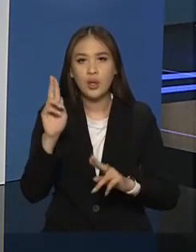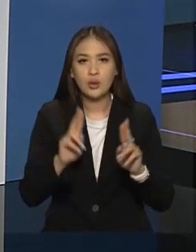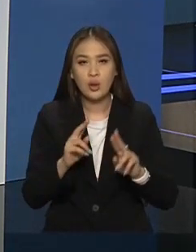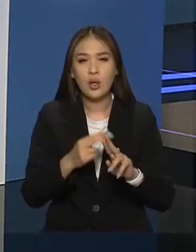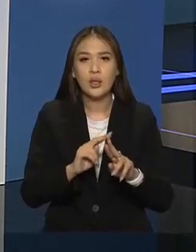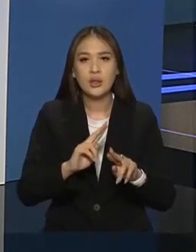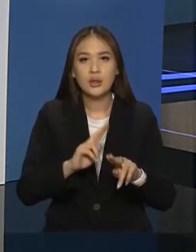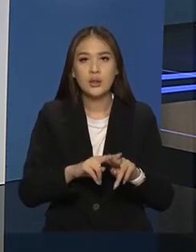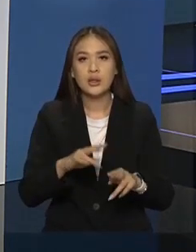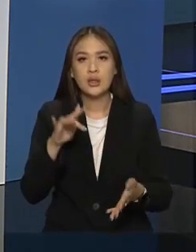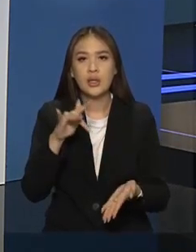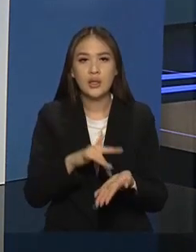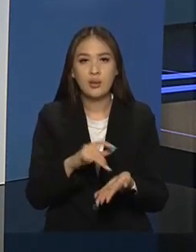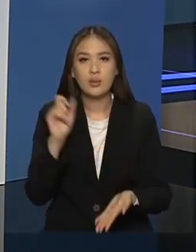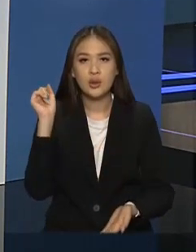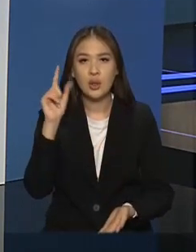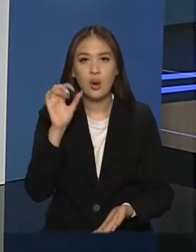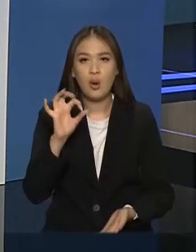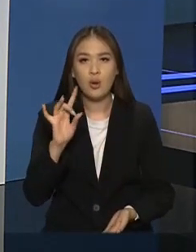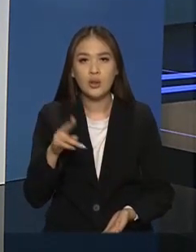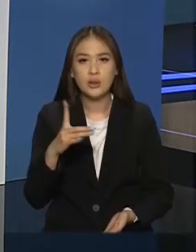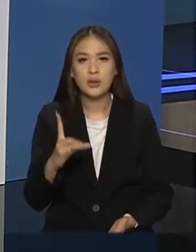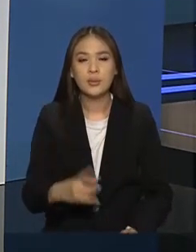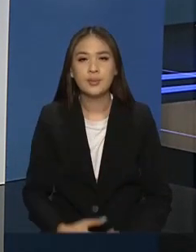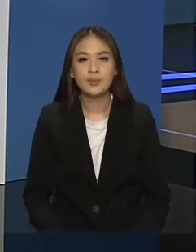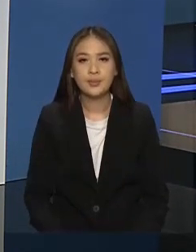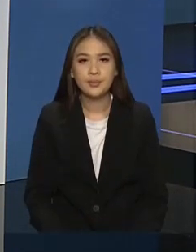и политическим центром Золотой Орды